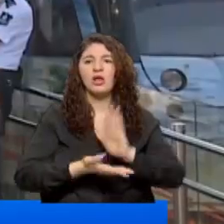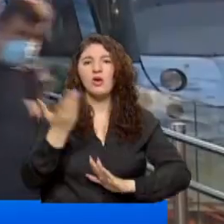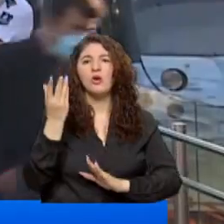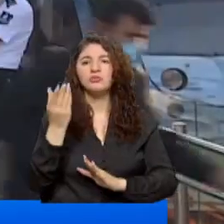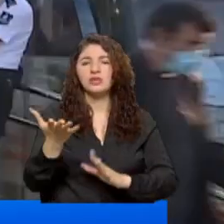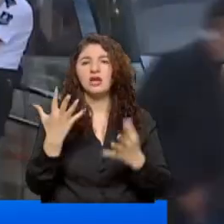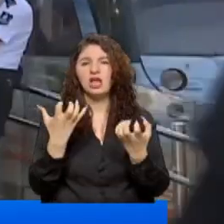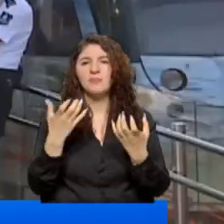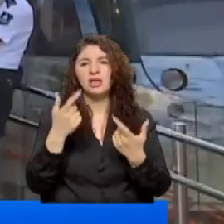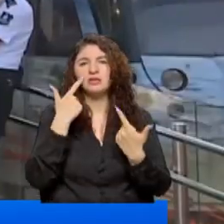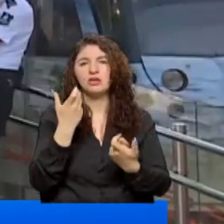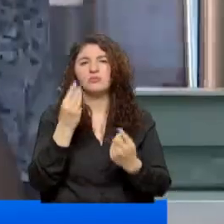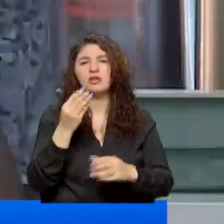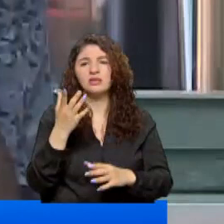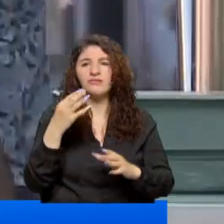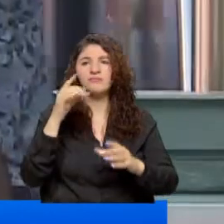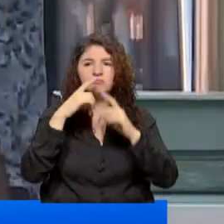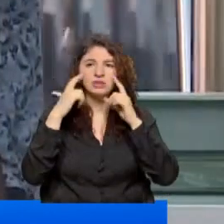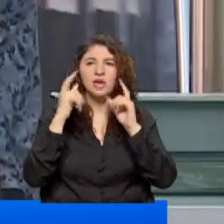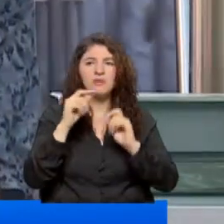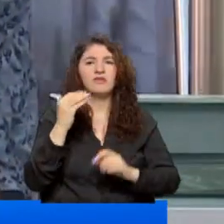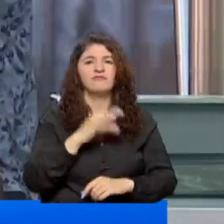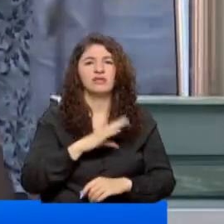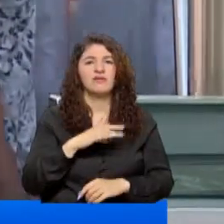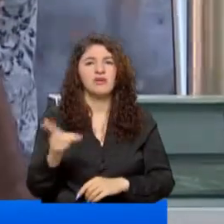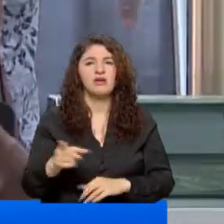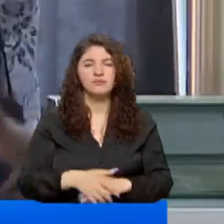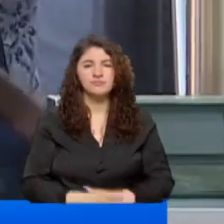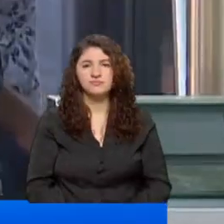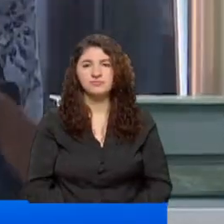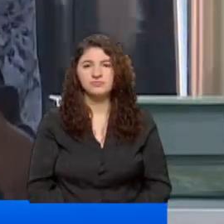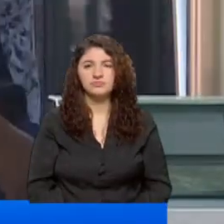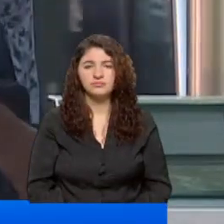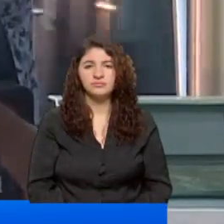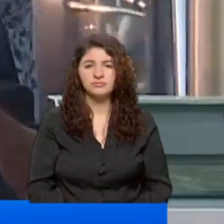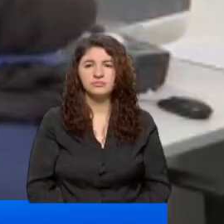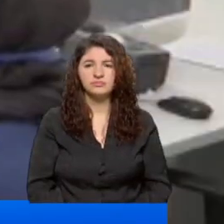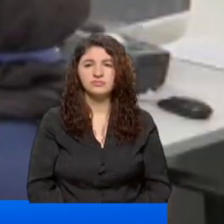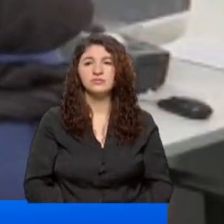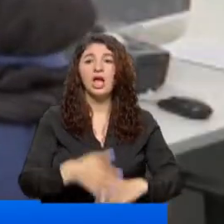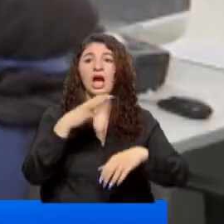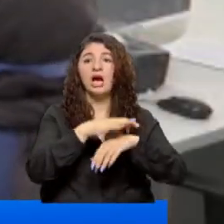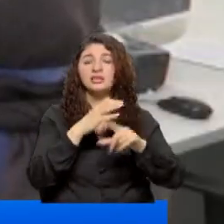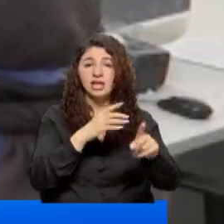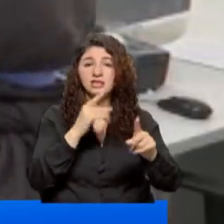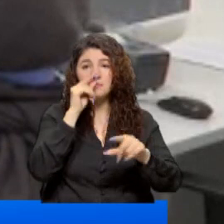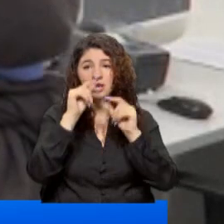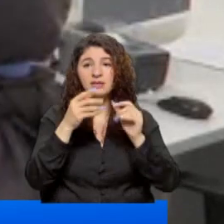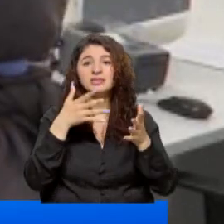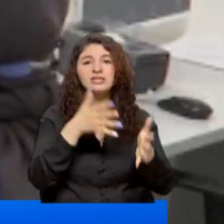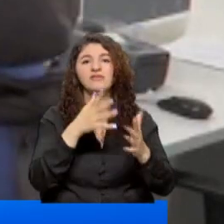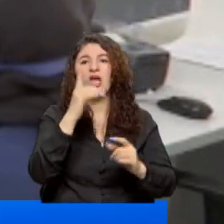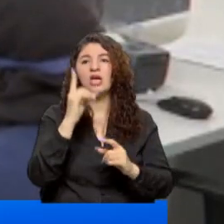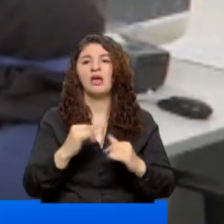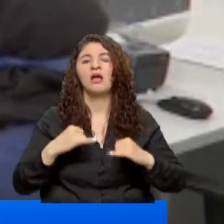kaldırılsa da kalabalıklara dikkat etmekte maske takma devam etmekte fayda var ve hastanelerde ise pandemi